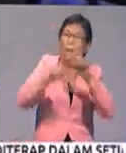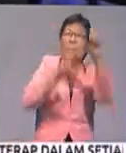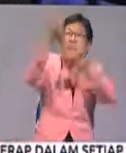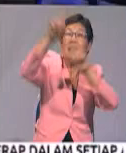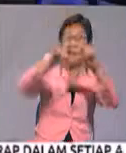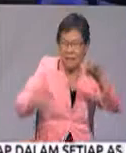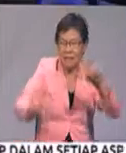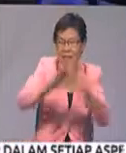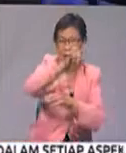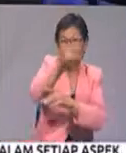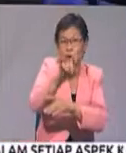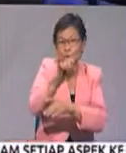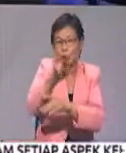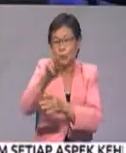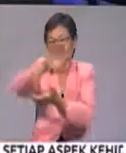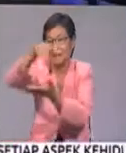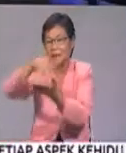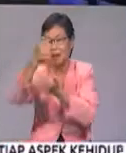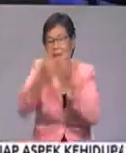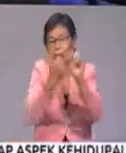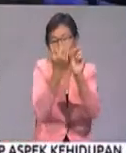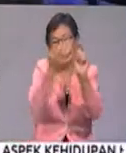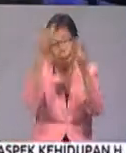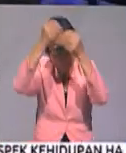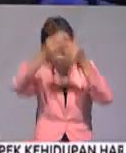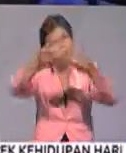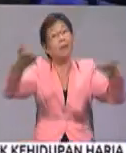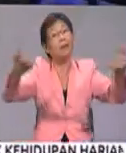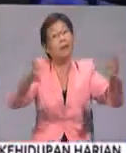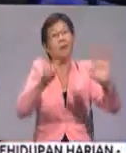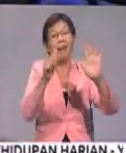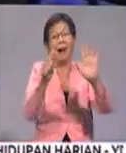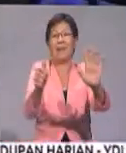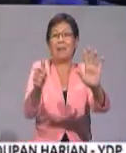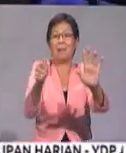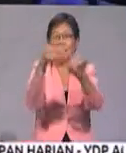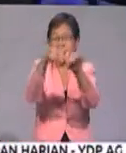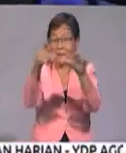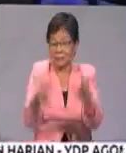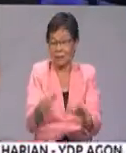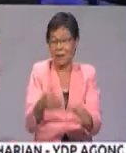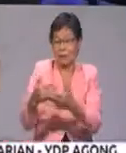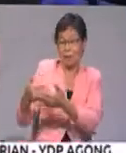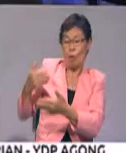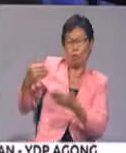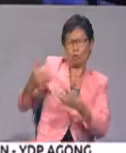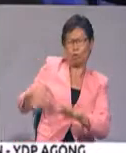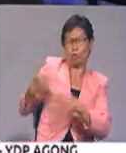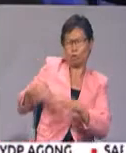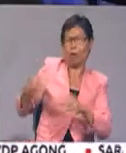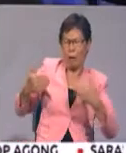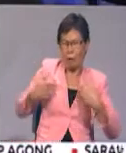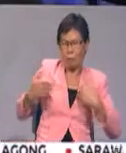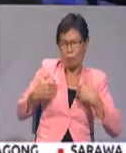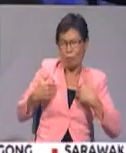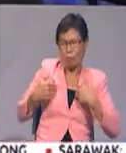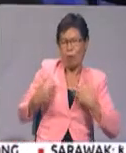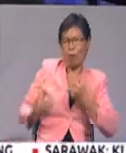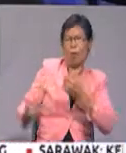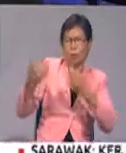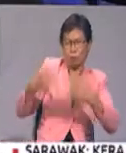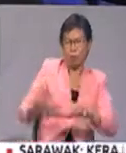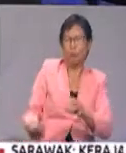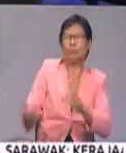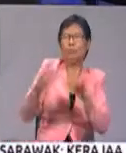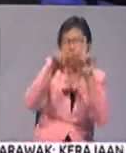kecil Zon Tengah 2019. Dan untuk pengetahuan anda, ke-6 peserta ini sebelum ini telah mengadakan menyertai